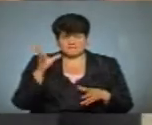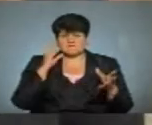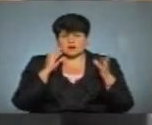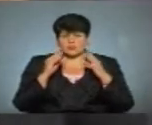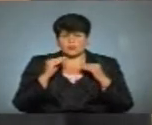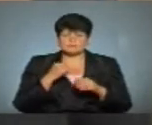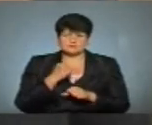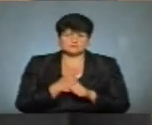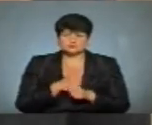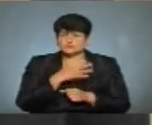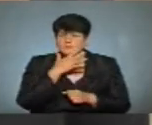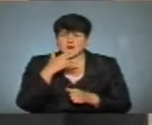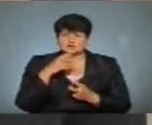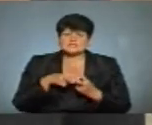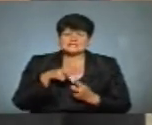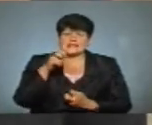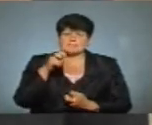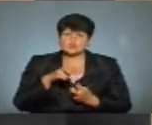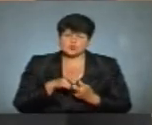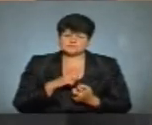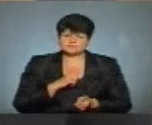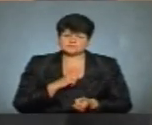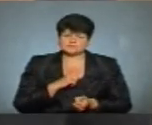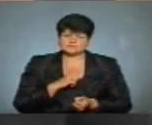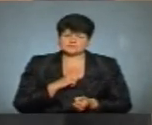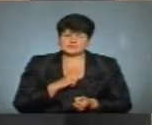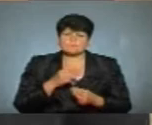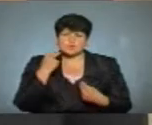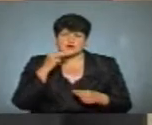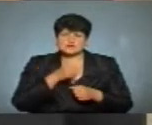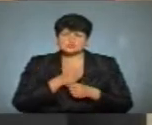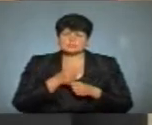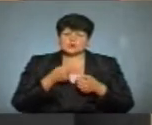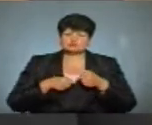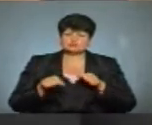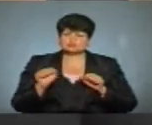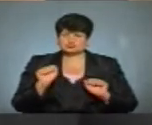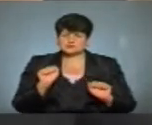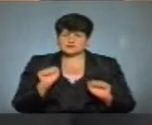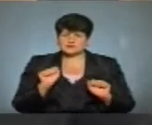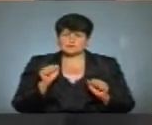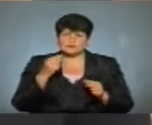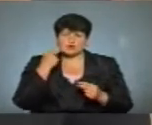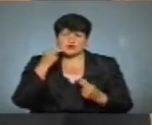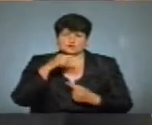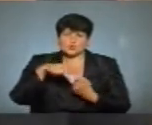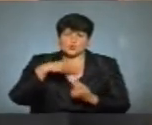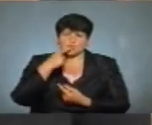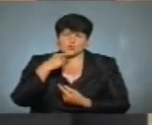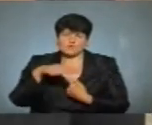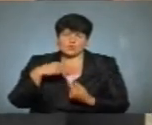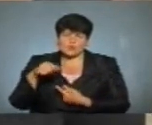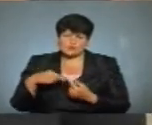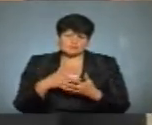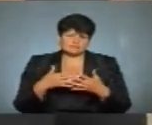Ми працюємо багато з хребтом, ми покращуємо гнучкість, покращується кровообіг і так далі. А